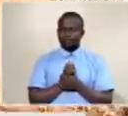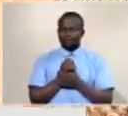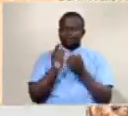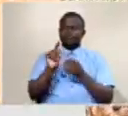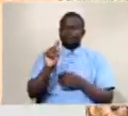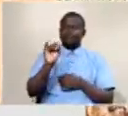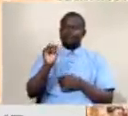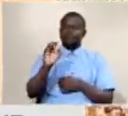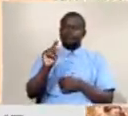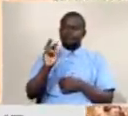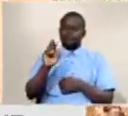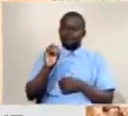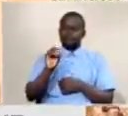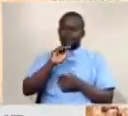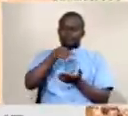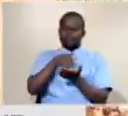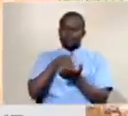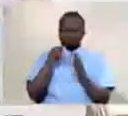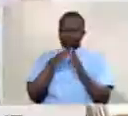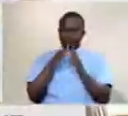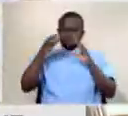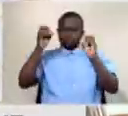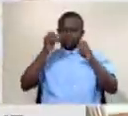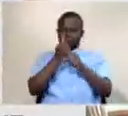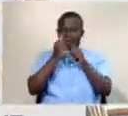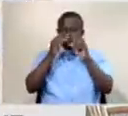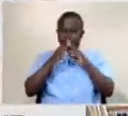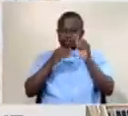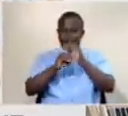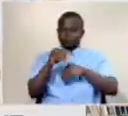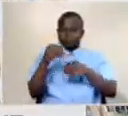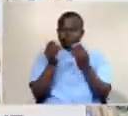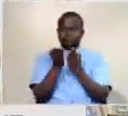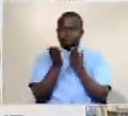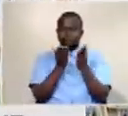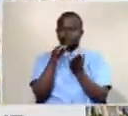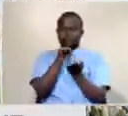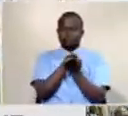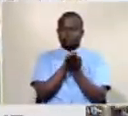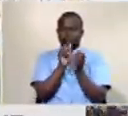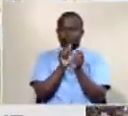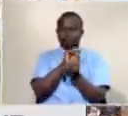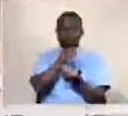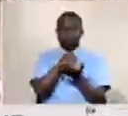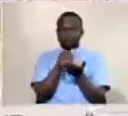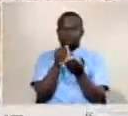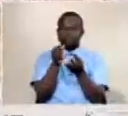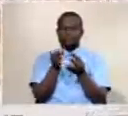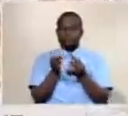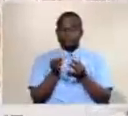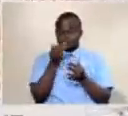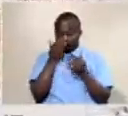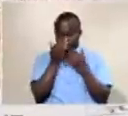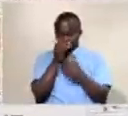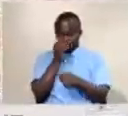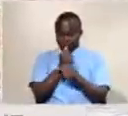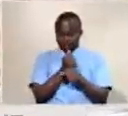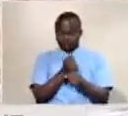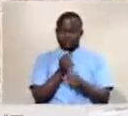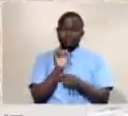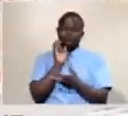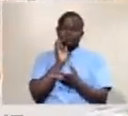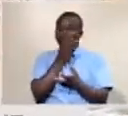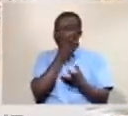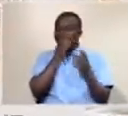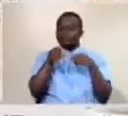aha ni Kicukiro Centre mu mujyi wa Kigali abakora mu nzu y'ubucuruzi itangirwamo serivisi z'amabanki n'ibigo by'imari iciriritse bazindutse bakura icyondo